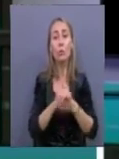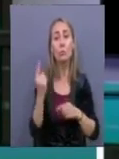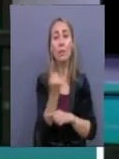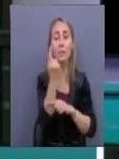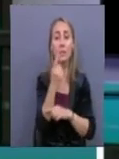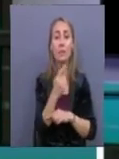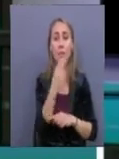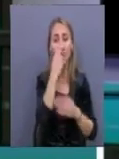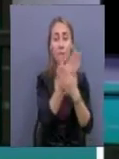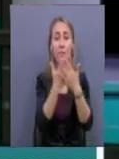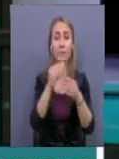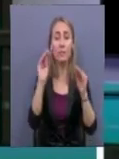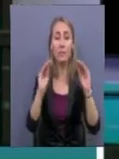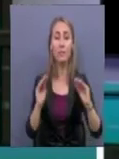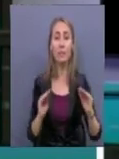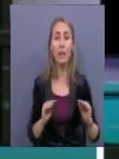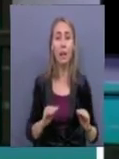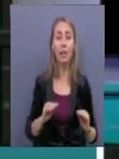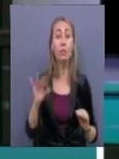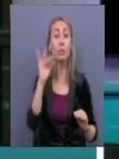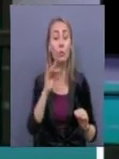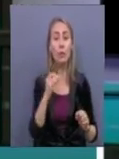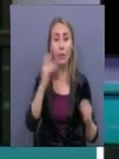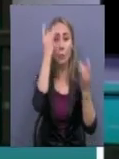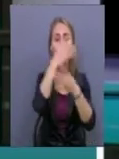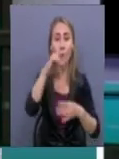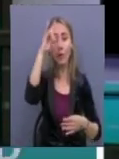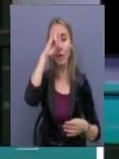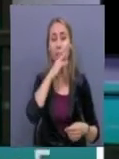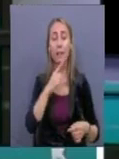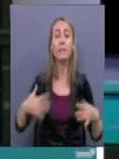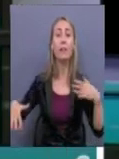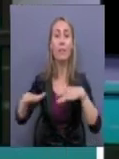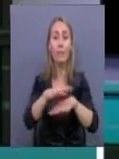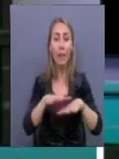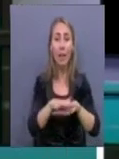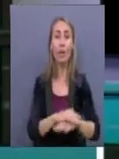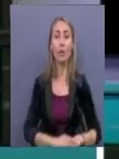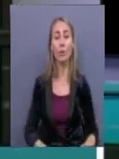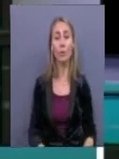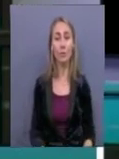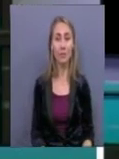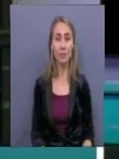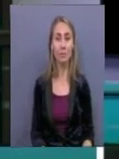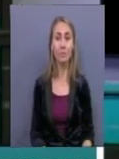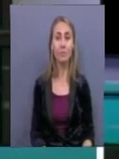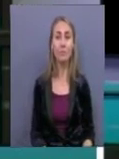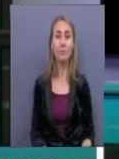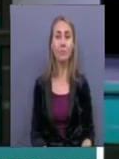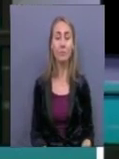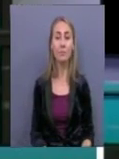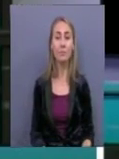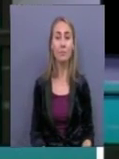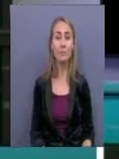ассамблеясының ұйымдастыруымен өткен мәдени фестивальде қонақтар қазақ халқының ұлттық тарихы мен мәдениетіне арналған көрмені тамашалап,